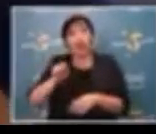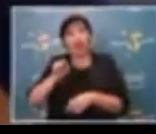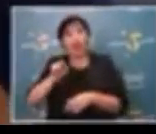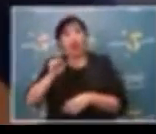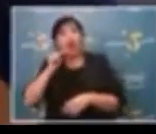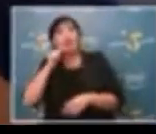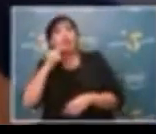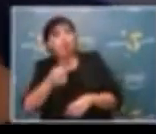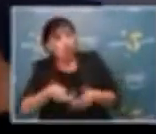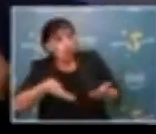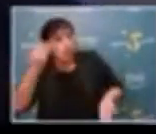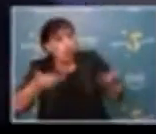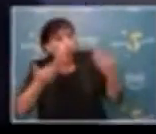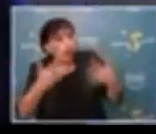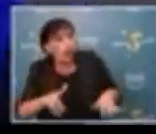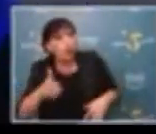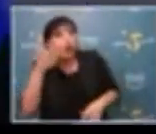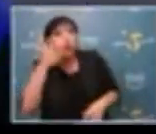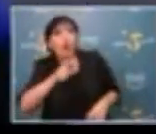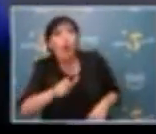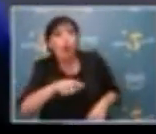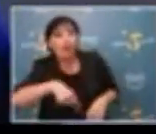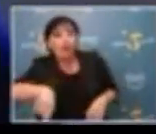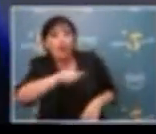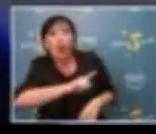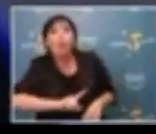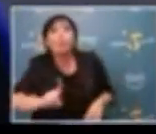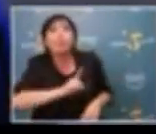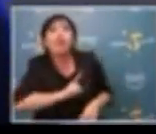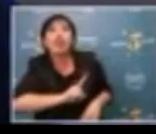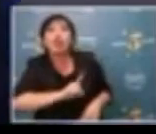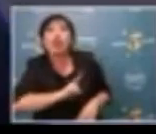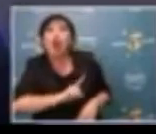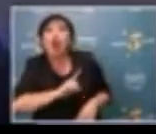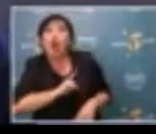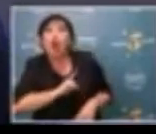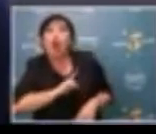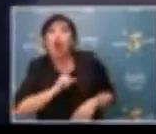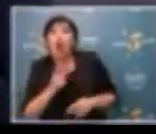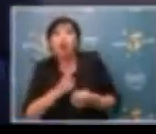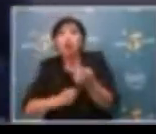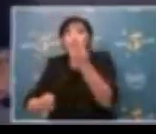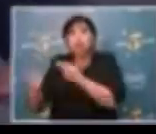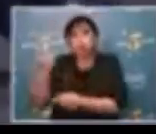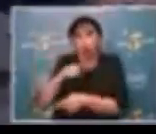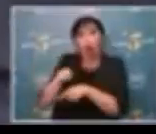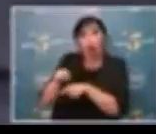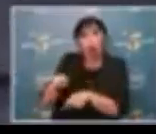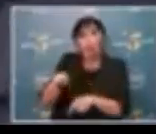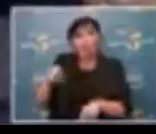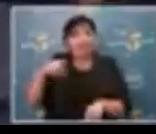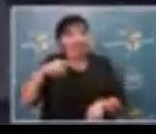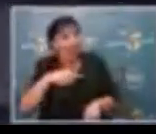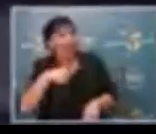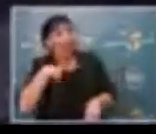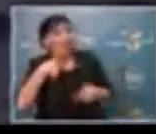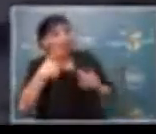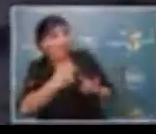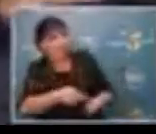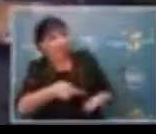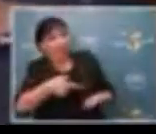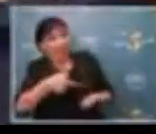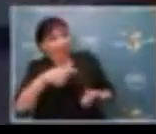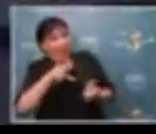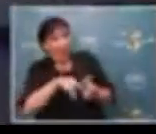smontato? Perché è mio lì dove state costruendo. Il Gange torna e trova tutto e dice: vi ho permesso anche questa